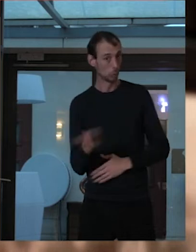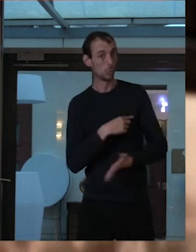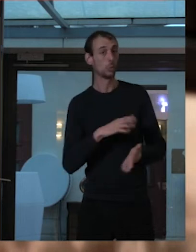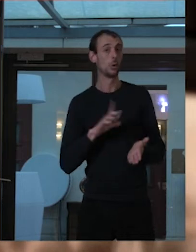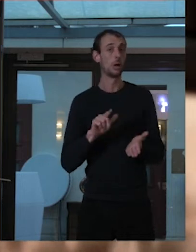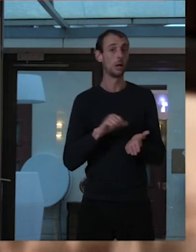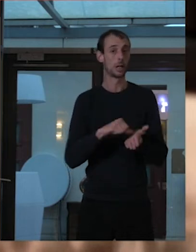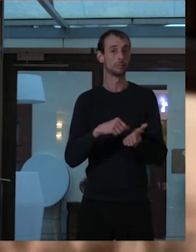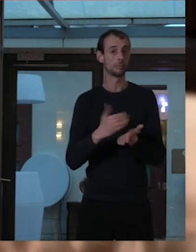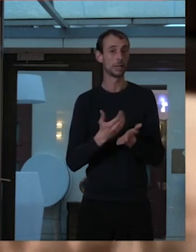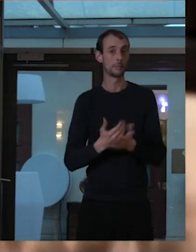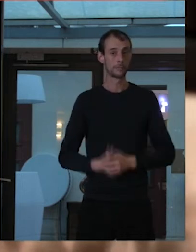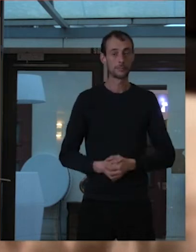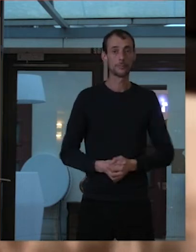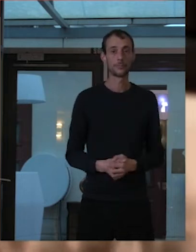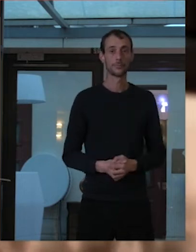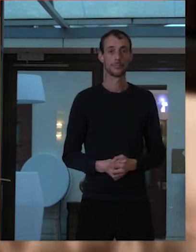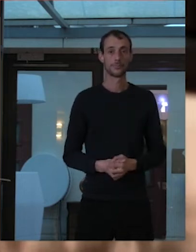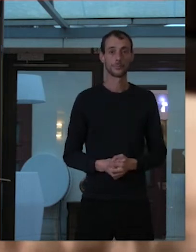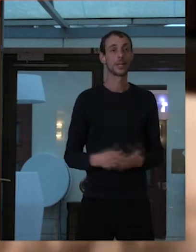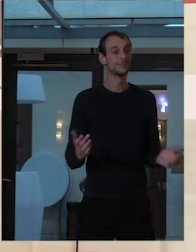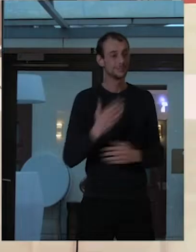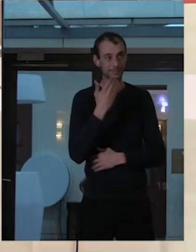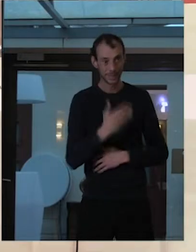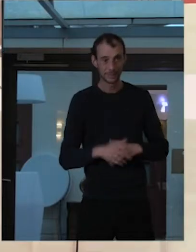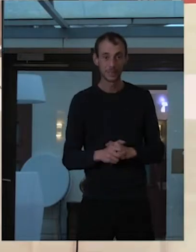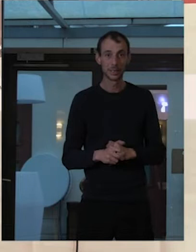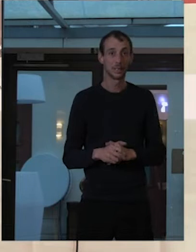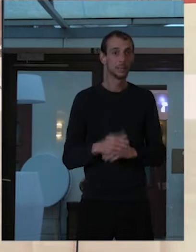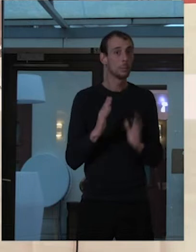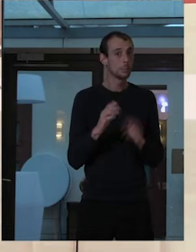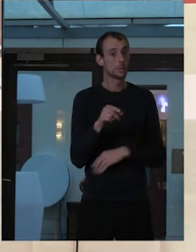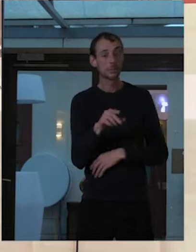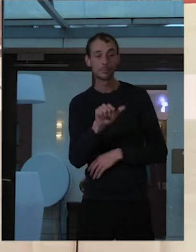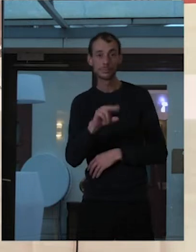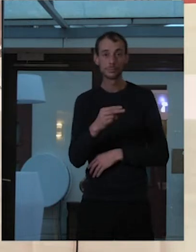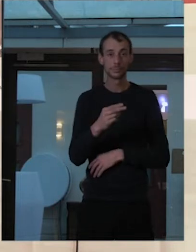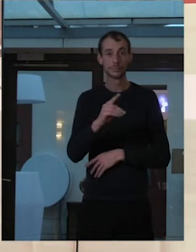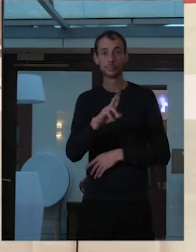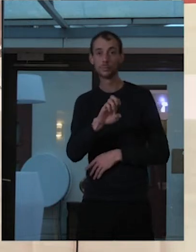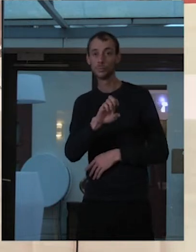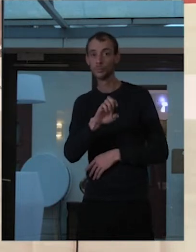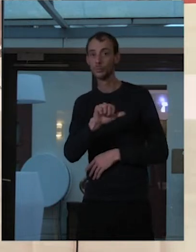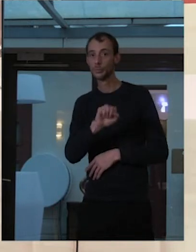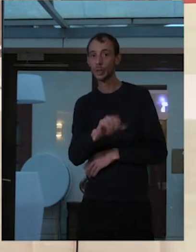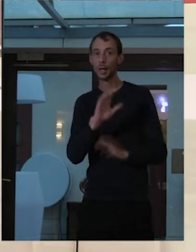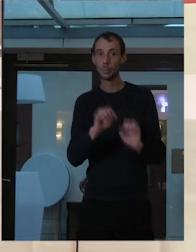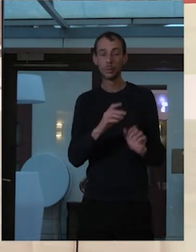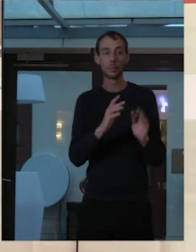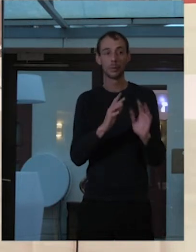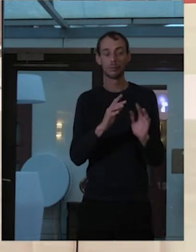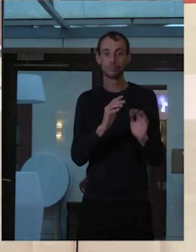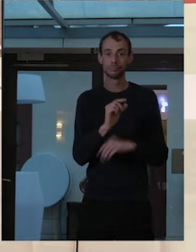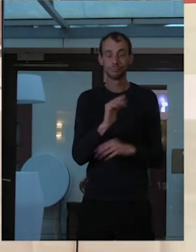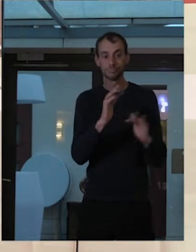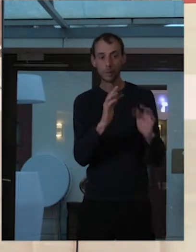D'accord, merci. Andrea, est-ce que vous pouvez nous faire un petit topo ou une petite explication sur